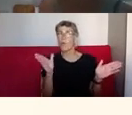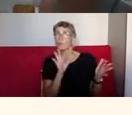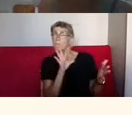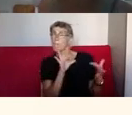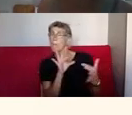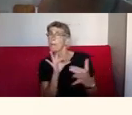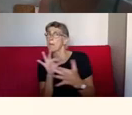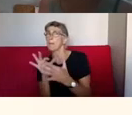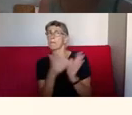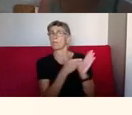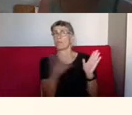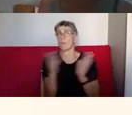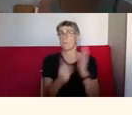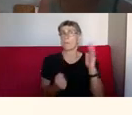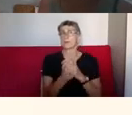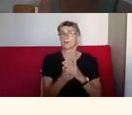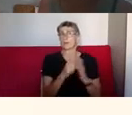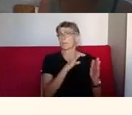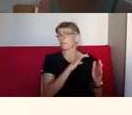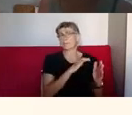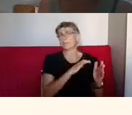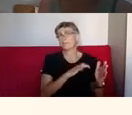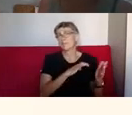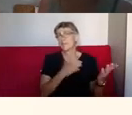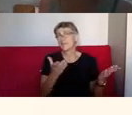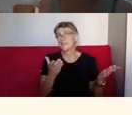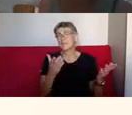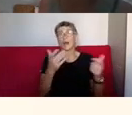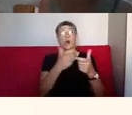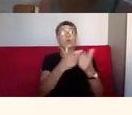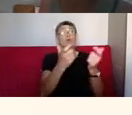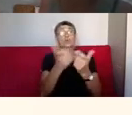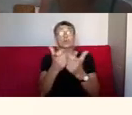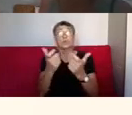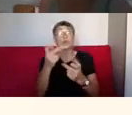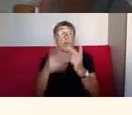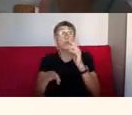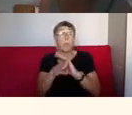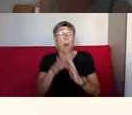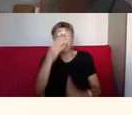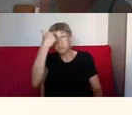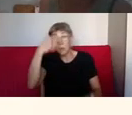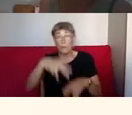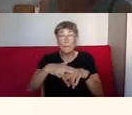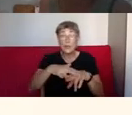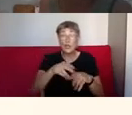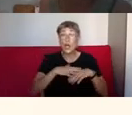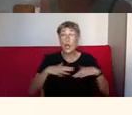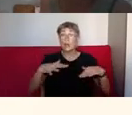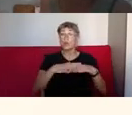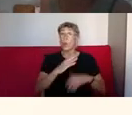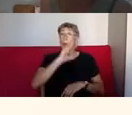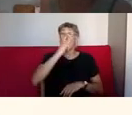Et d'essayer ainsi de toucher en fait des entreprises qui ne seraient pas directement touchées par notre réseau habituel.